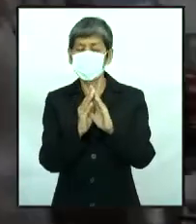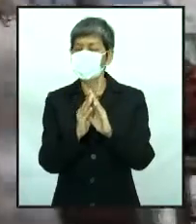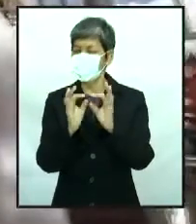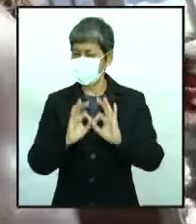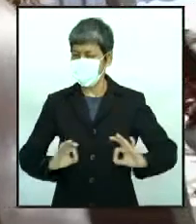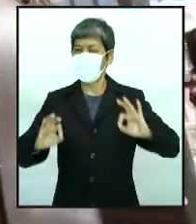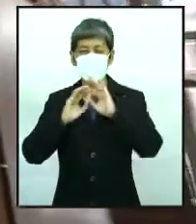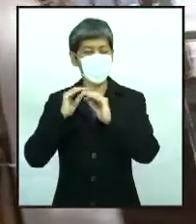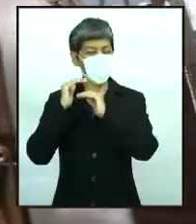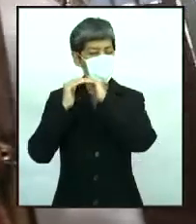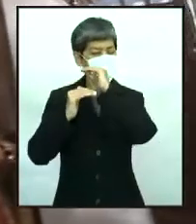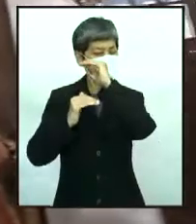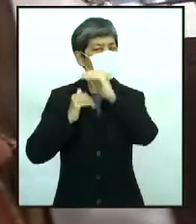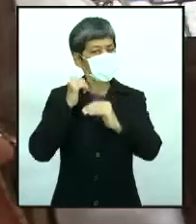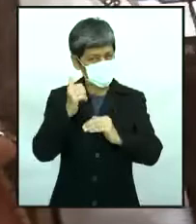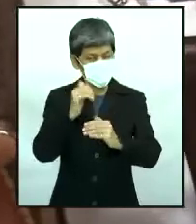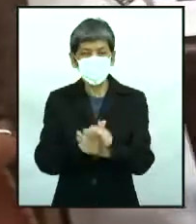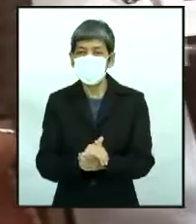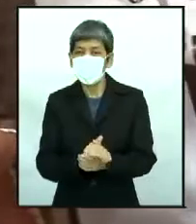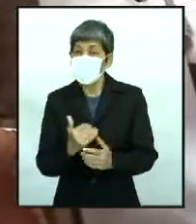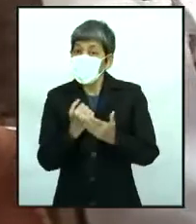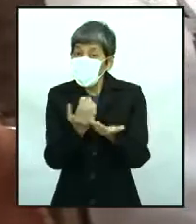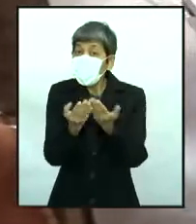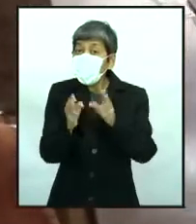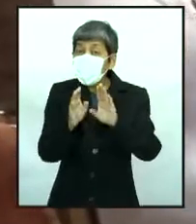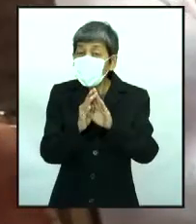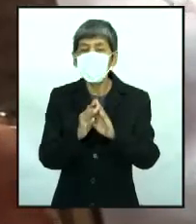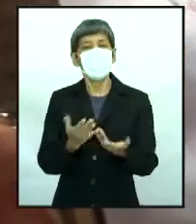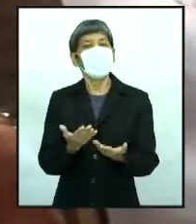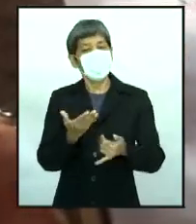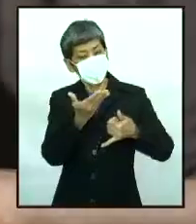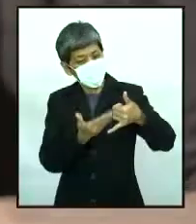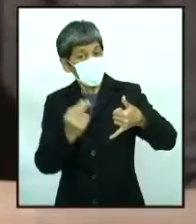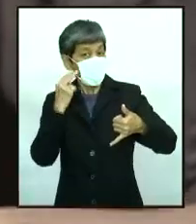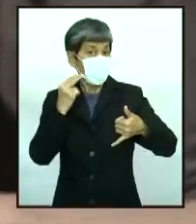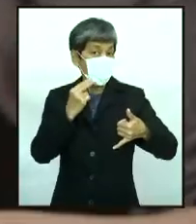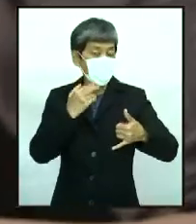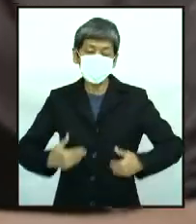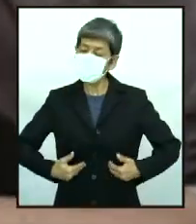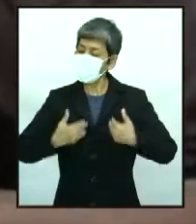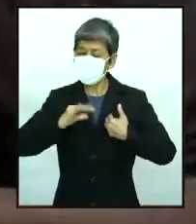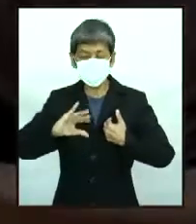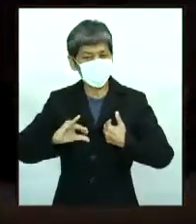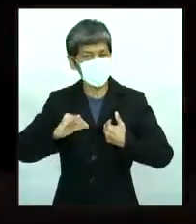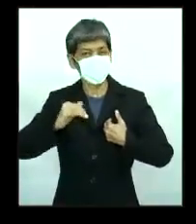ต่อยอดจากโรงเรียนได้ดีมากๆแล้วก็จะสามารถทำให้คนพิการคนนั้นประสบความสำเร็จในชีวิต